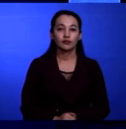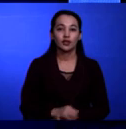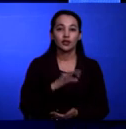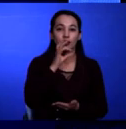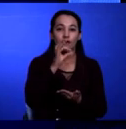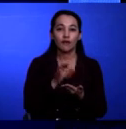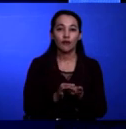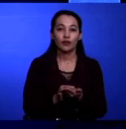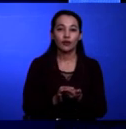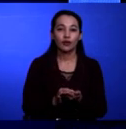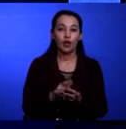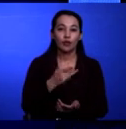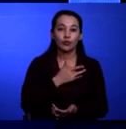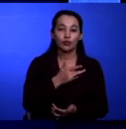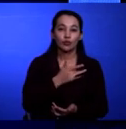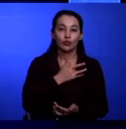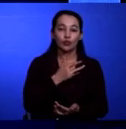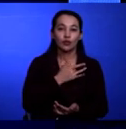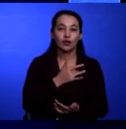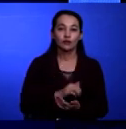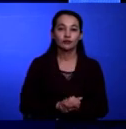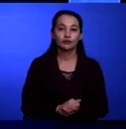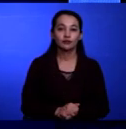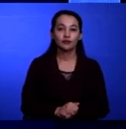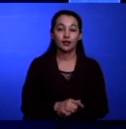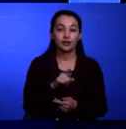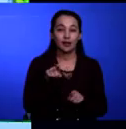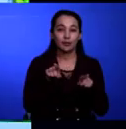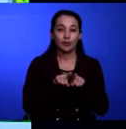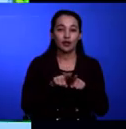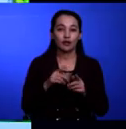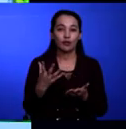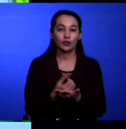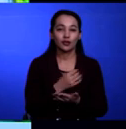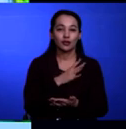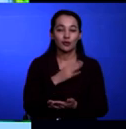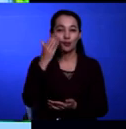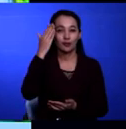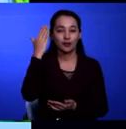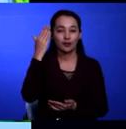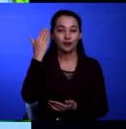Javobi yurak. Siz ham topdingizmi? Barakalla.